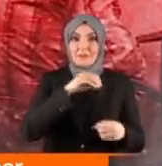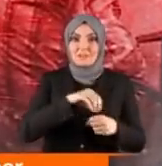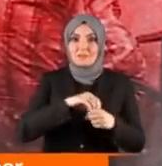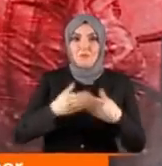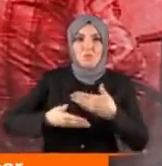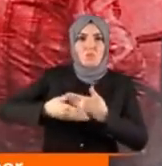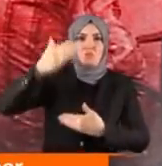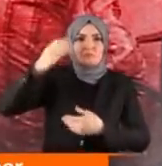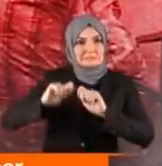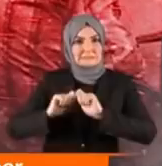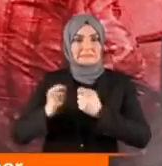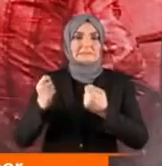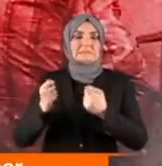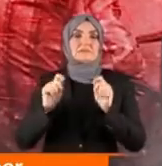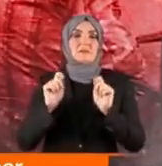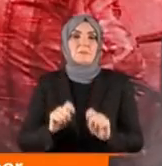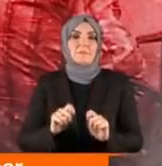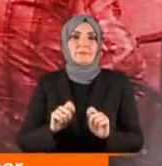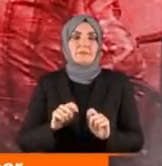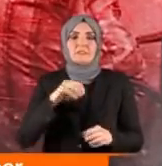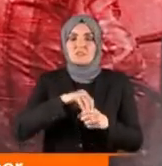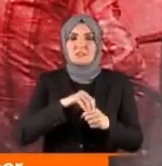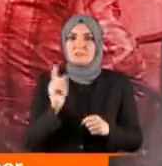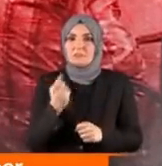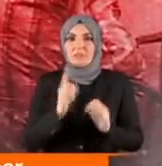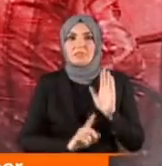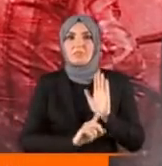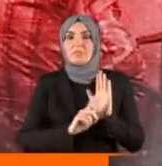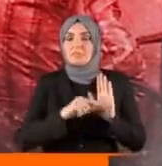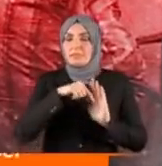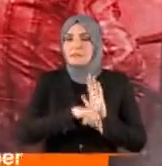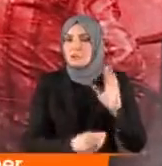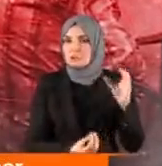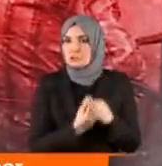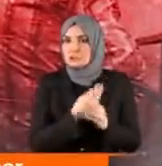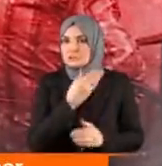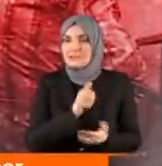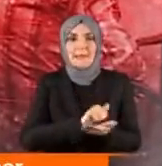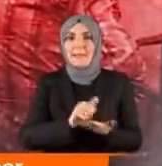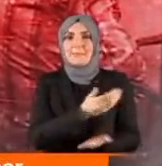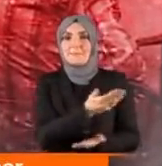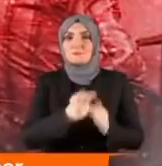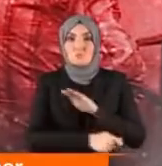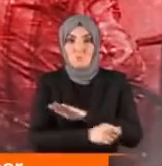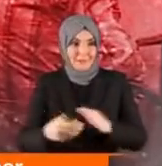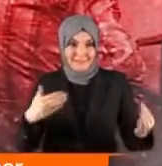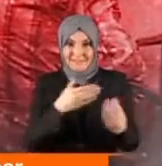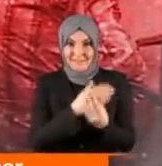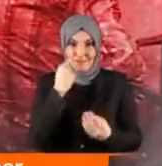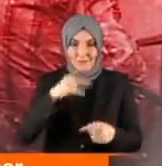onlarca kişiyle birlikte çok ilginç bir detay da çıktı hepsi kumarhaneye HES kodu şartıyla